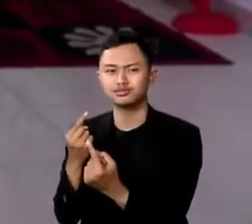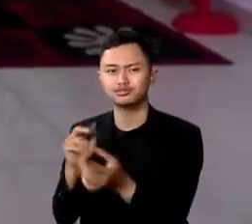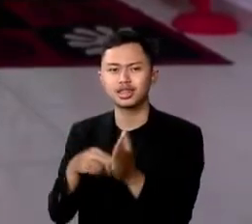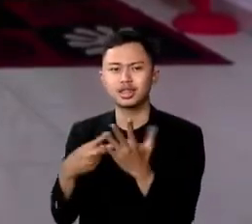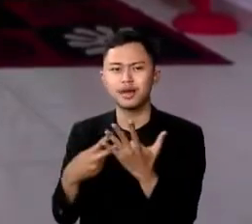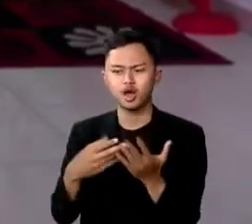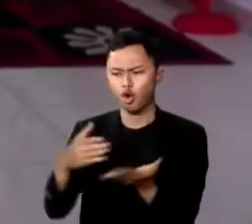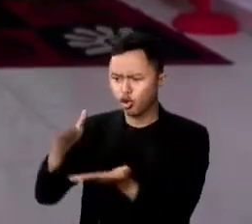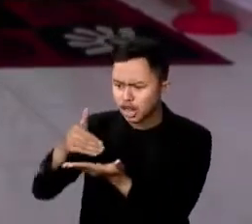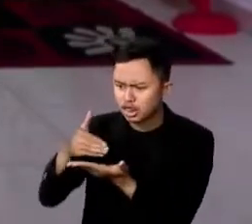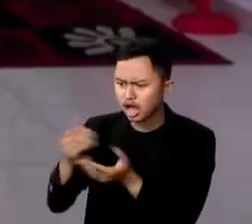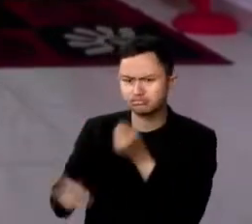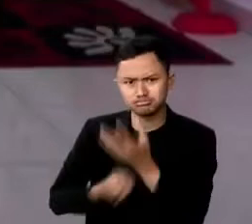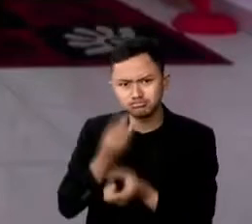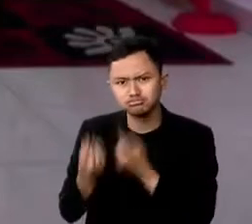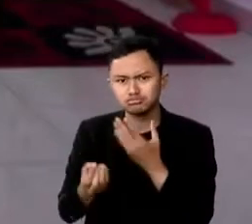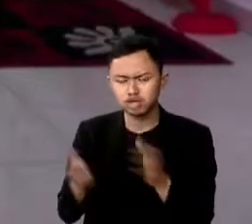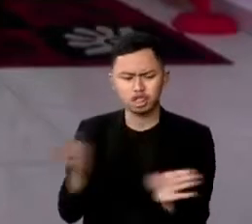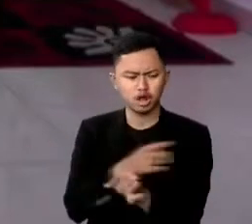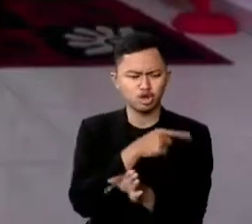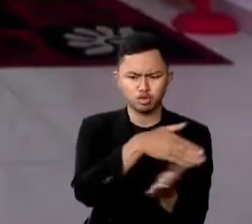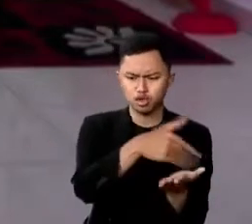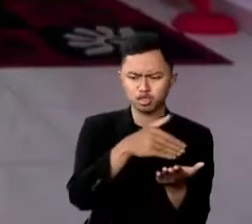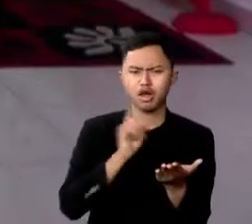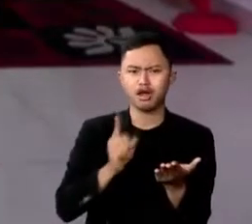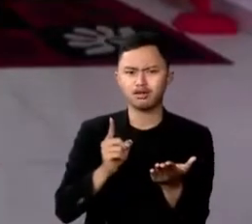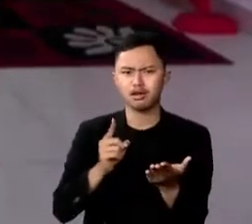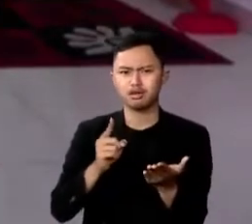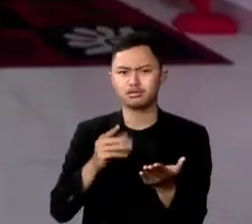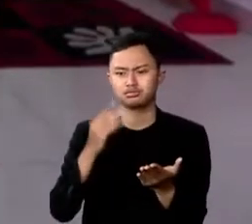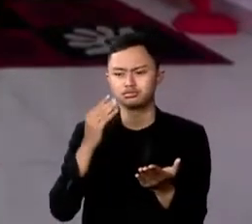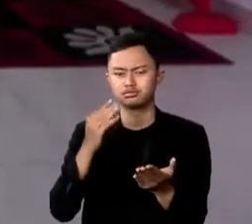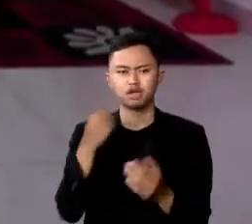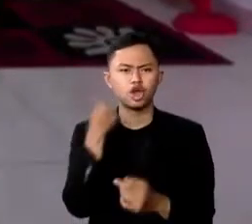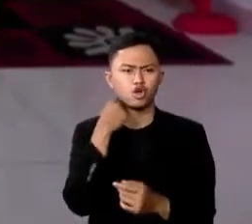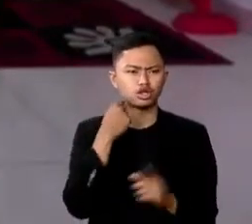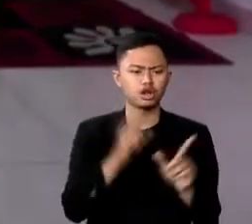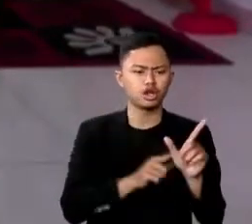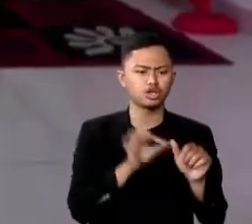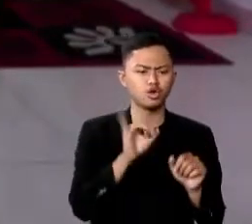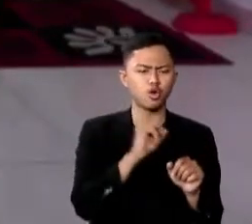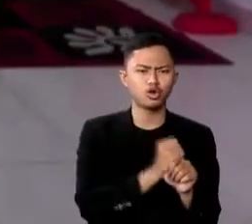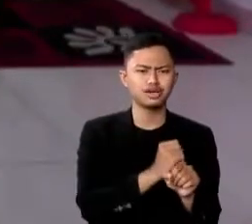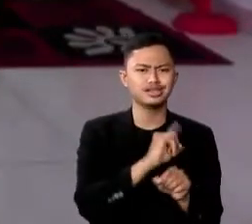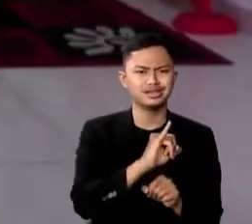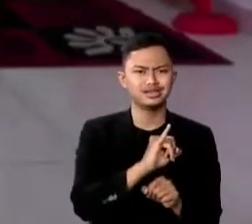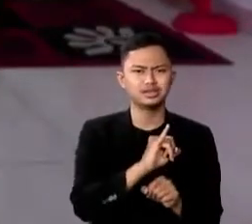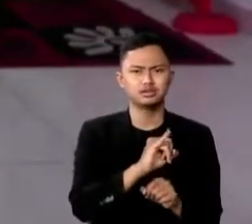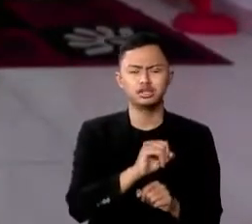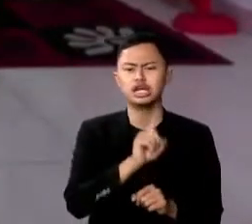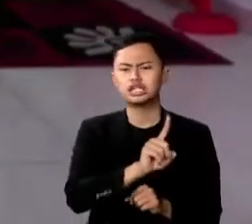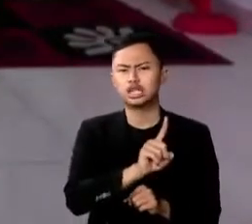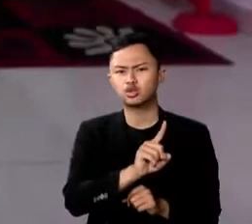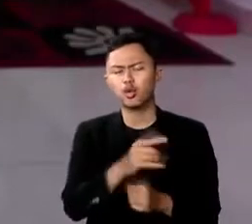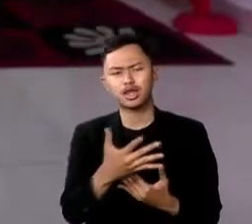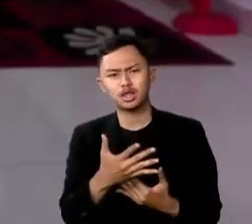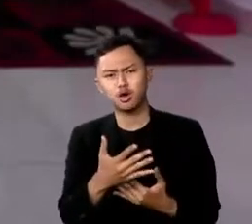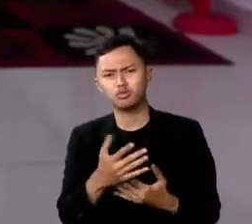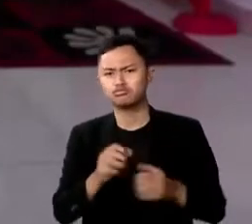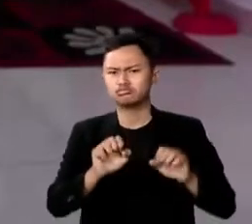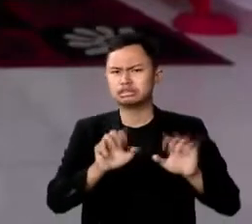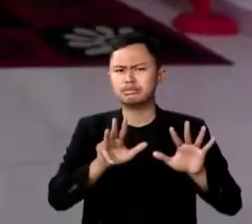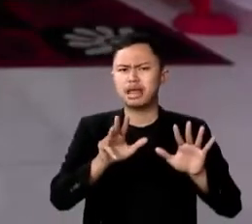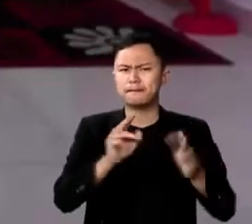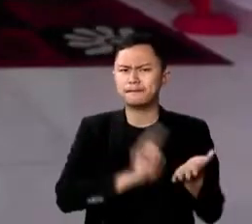apel data-data mencari ini baru saja berapa dokter you bisa baru dapat Agan barang Ternyata satu dari sembilan